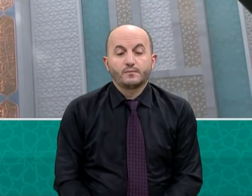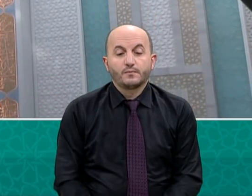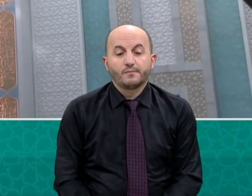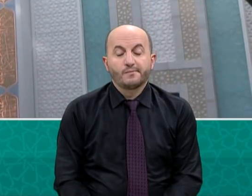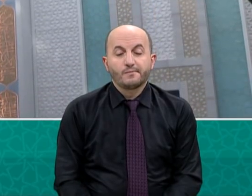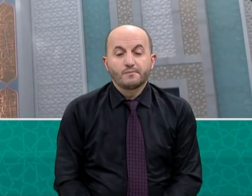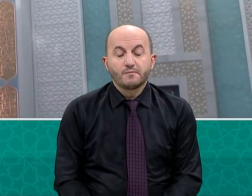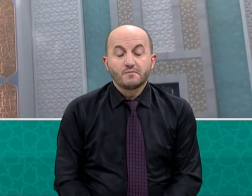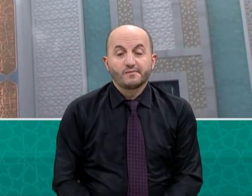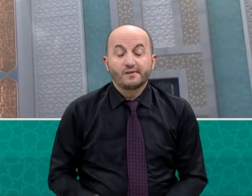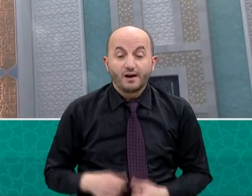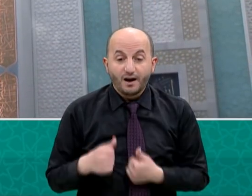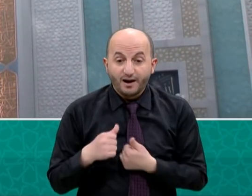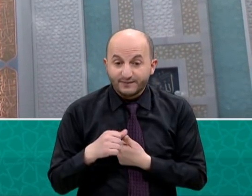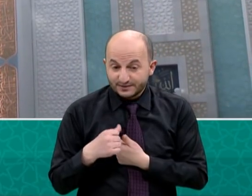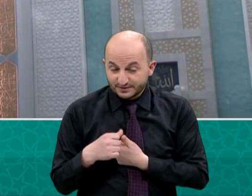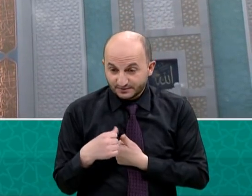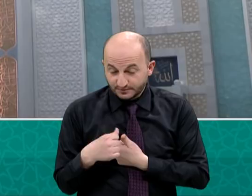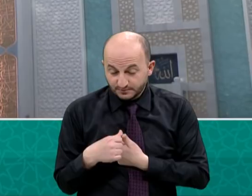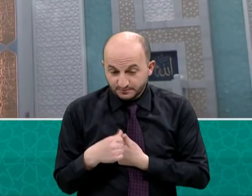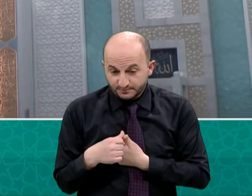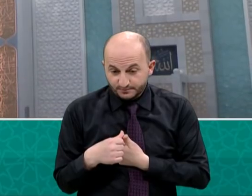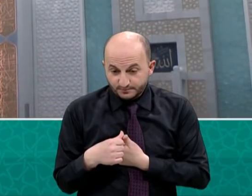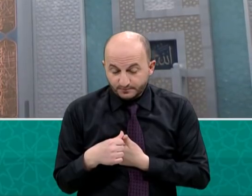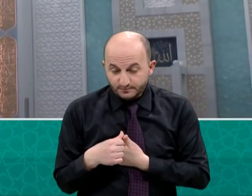O zaman evliliklerimizde